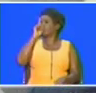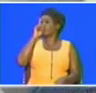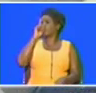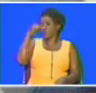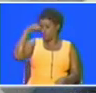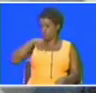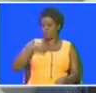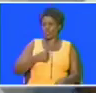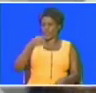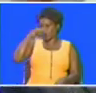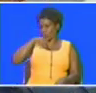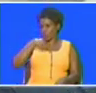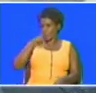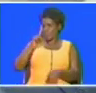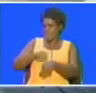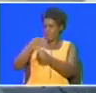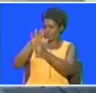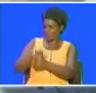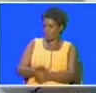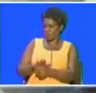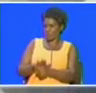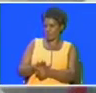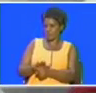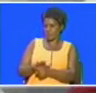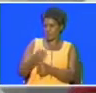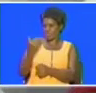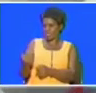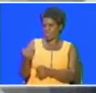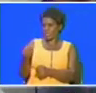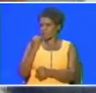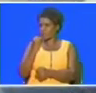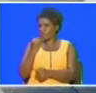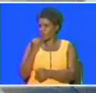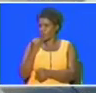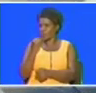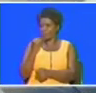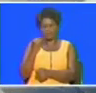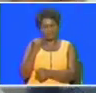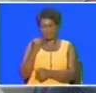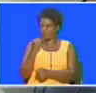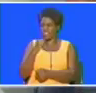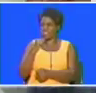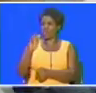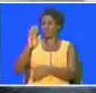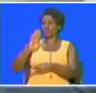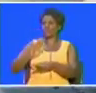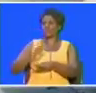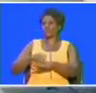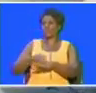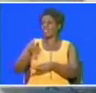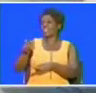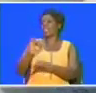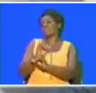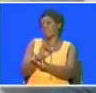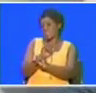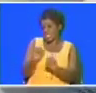vile unapombagua unasema huyu hafai kukula hii, watoto wako wanafaa kukula ama hafai kukalia kile kiti. Na hicho kiti yeye anakupanguzia hicho